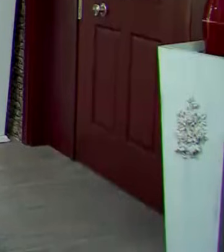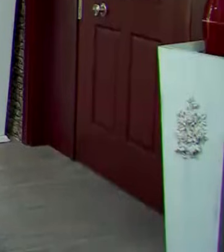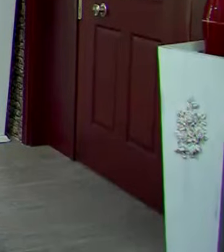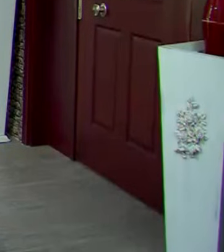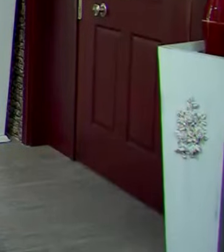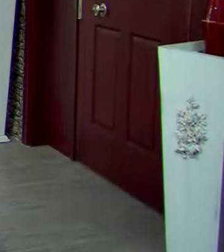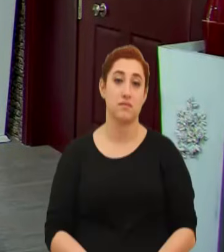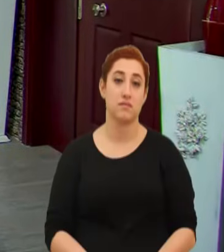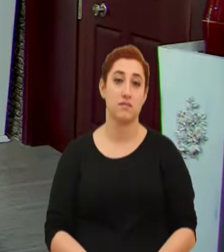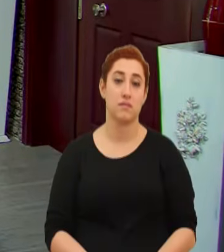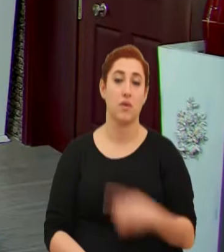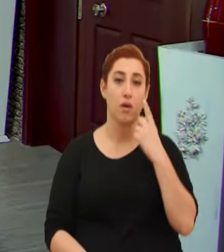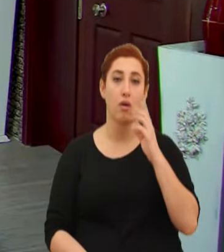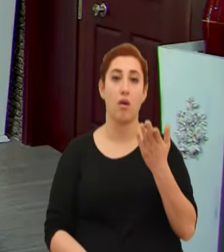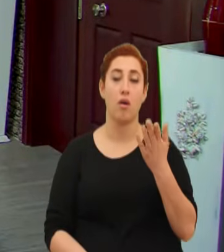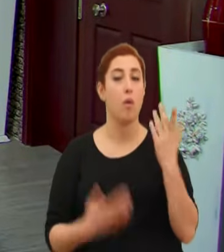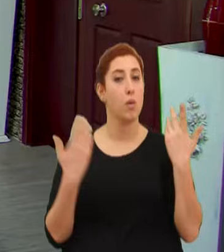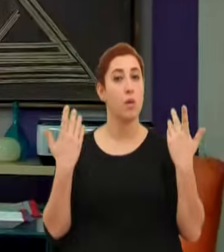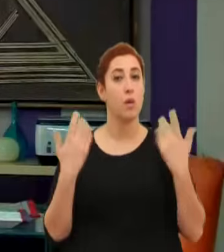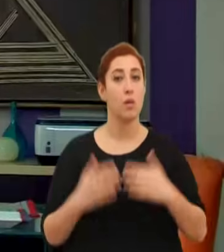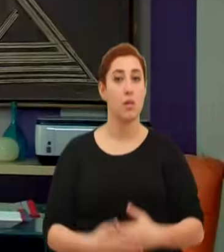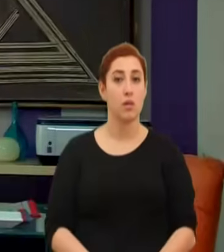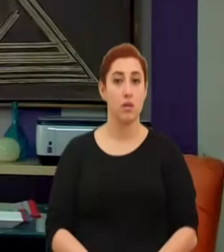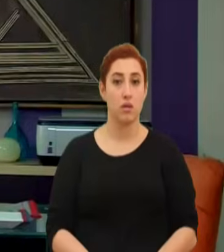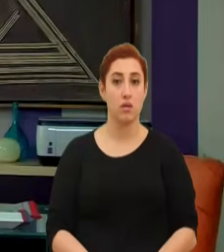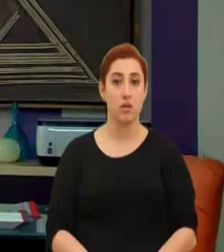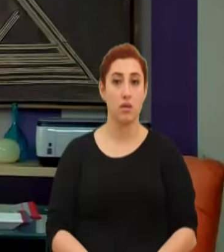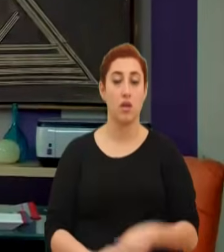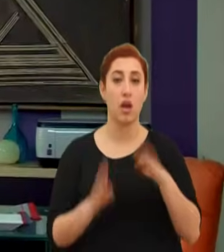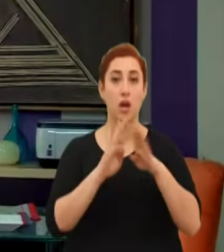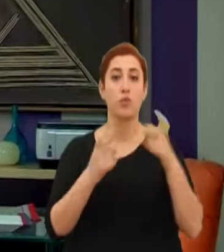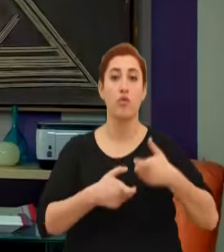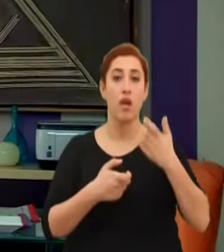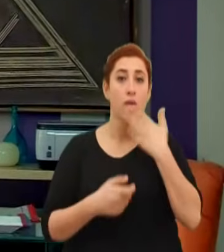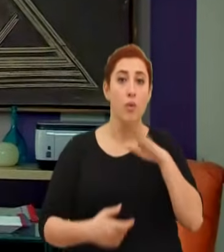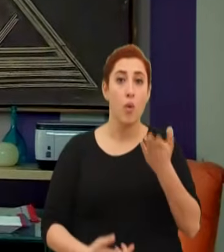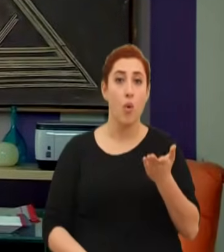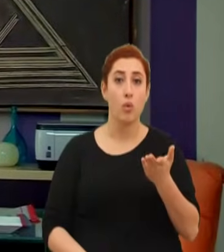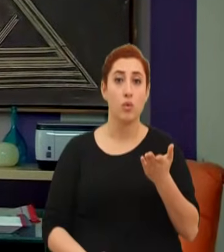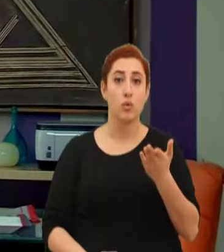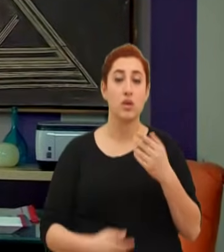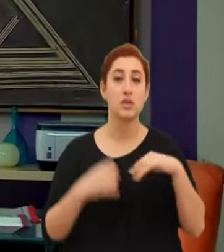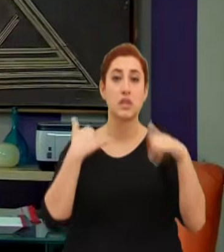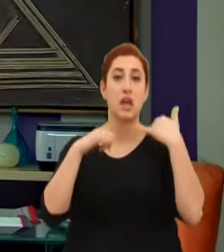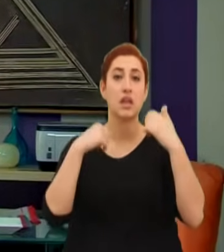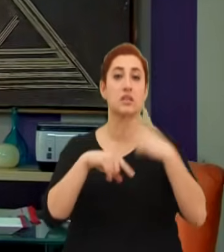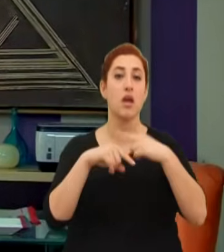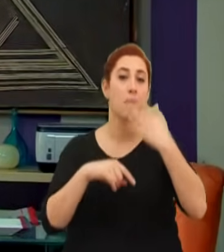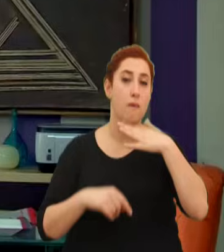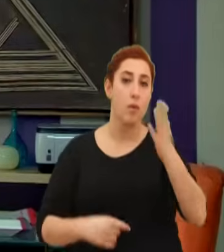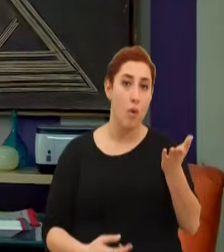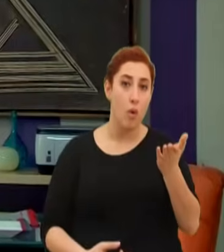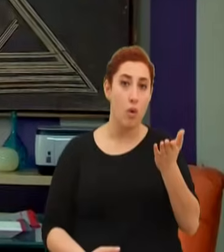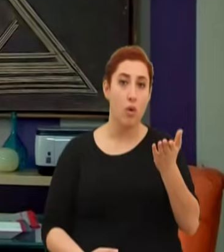Rüyam şirkete geldi. Aa, Allah Allah. Kapıda güvenlik yoktu. Sekreter Zehra da yerinde